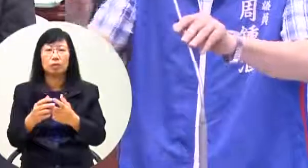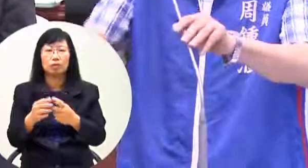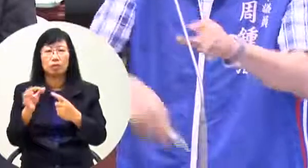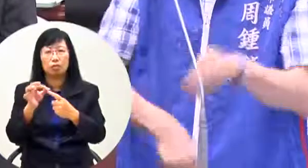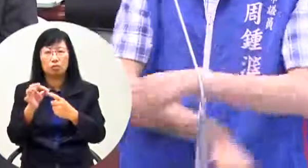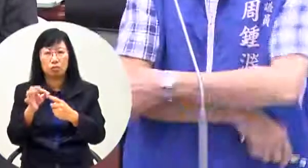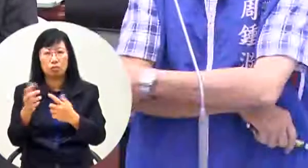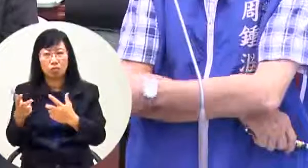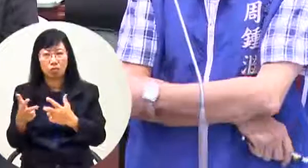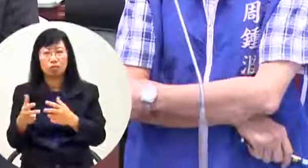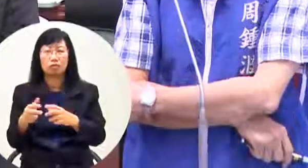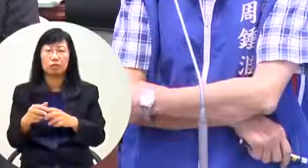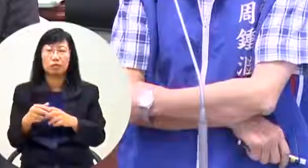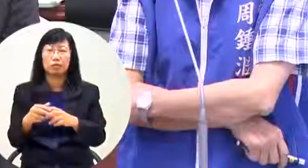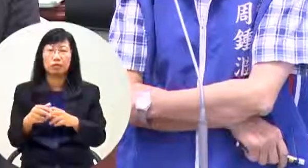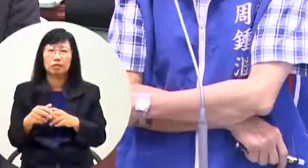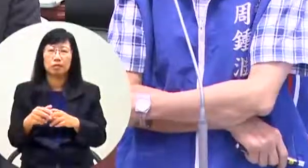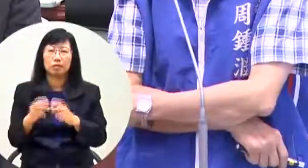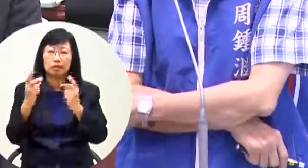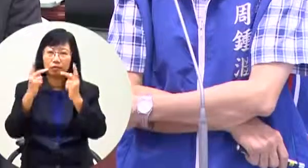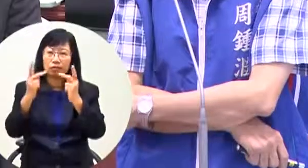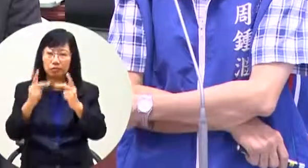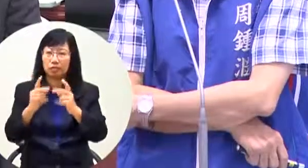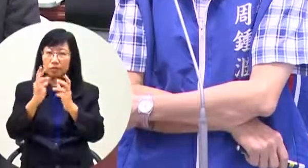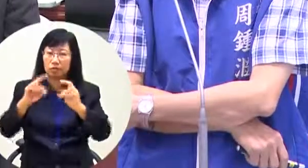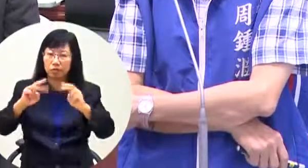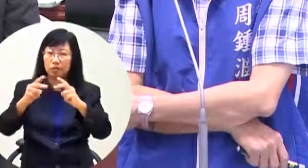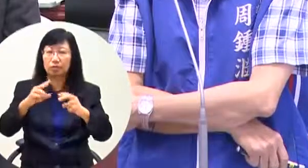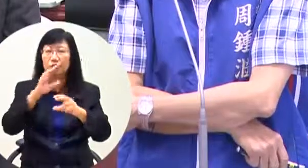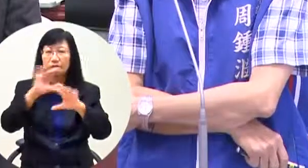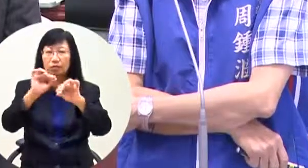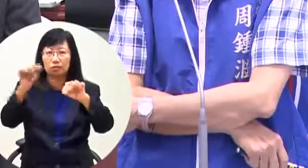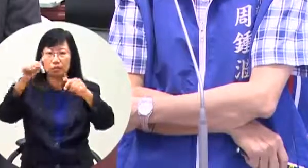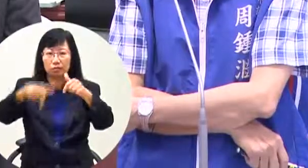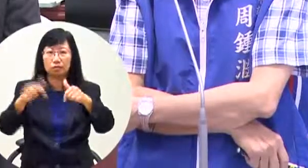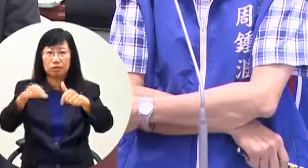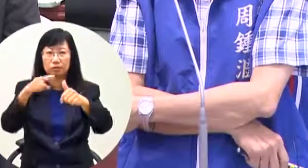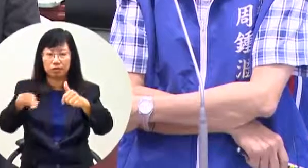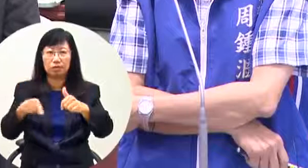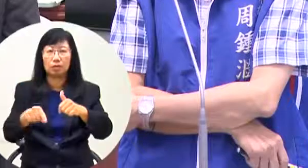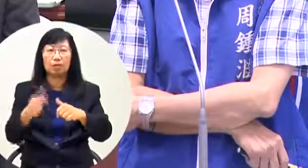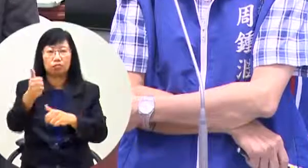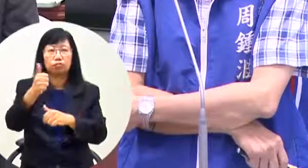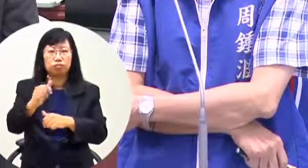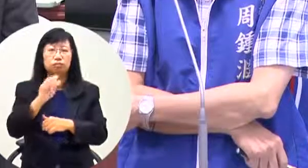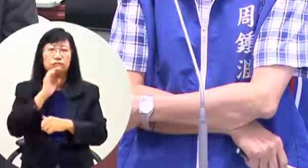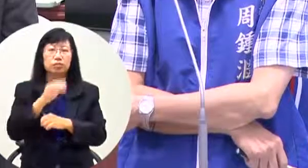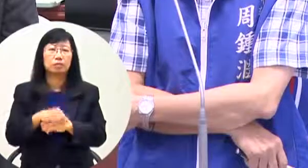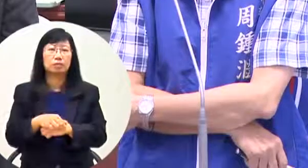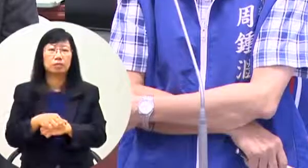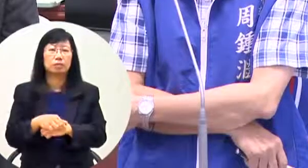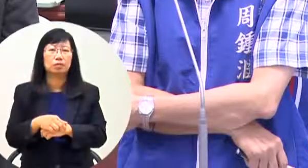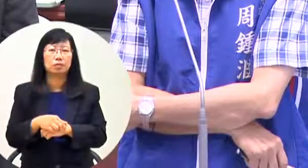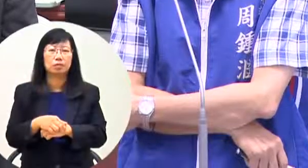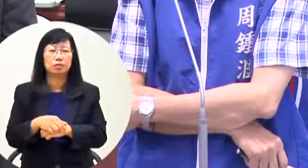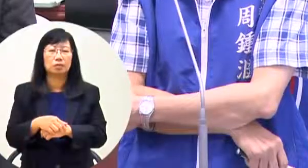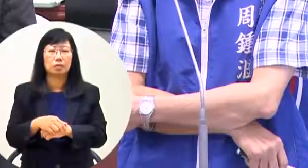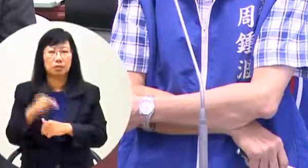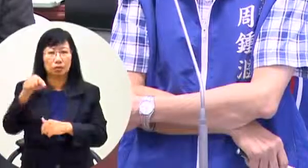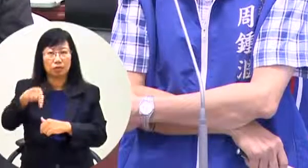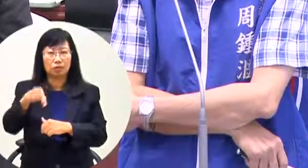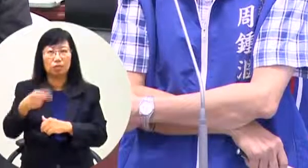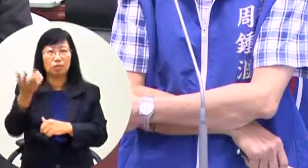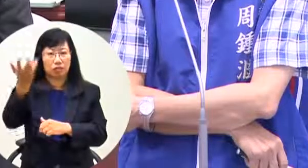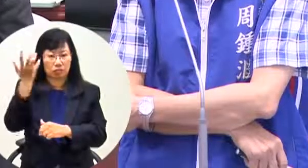是 我想，这一段要不要？有没有？ 我想这一个部分，我之前其实已经答复过非常多的议员。